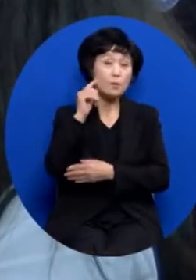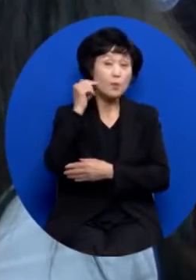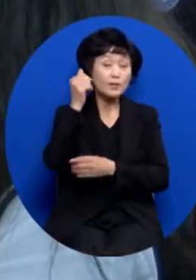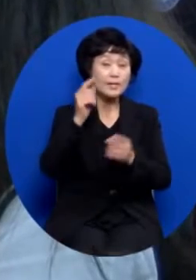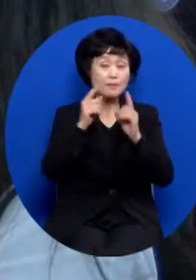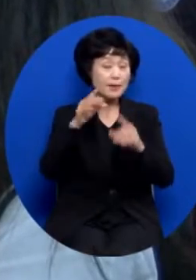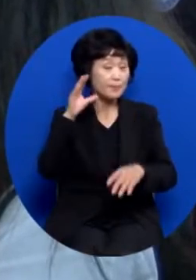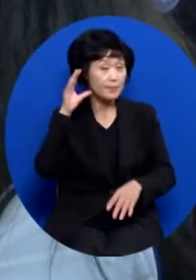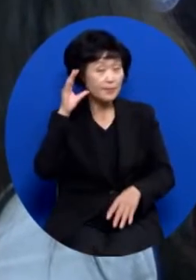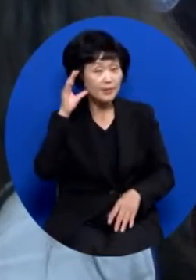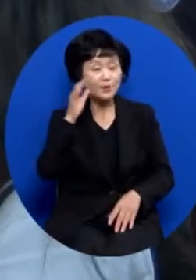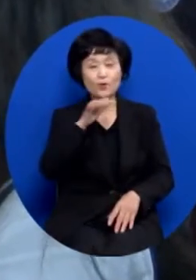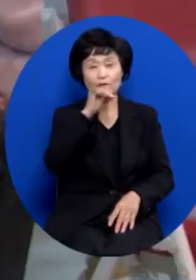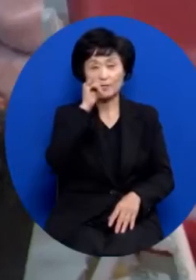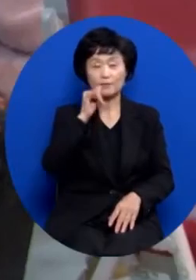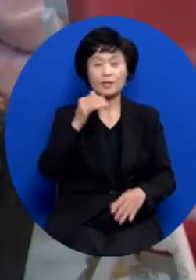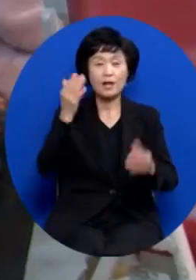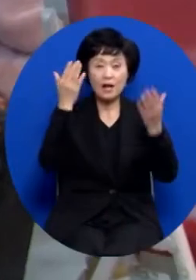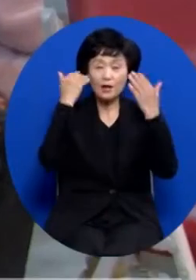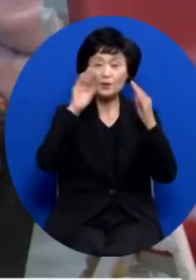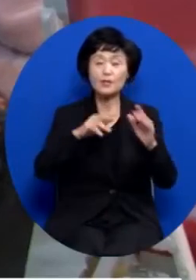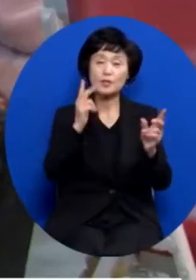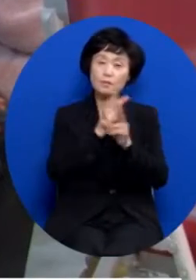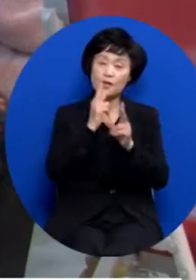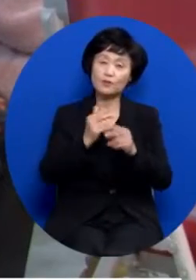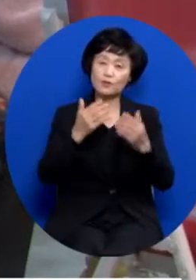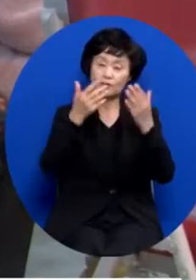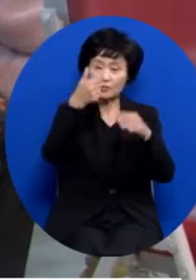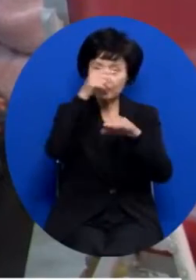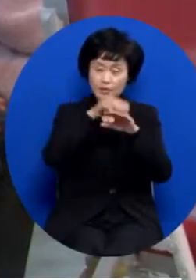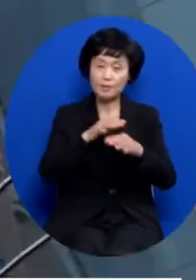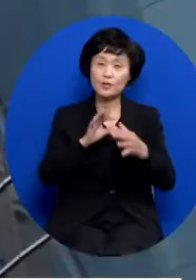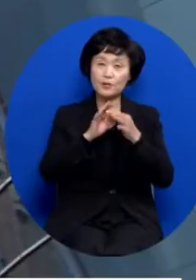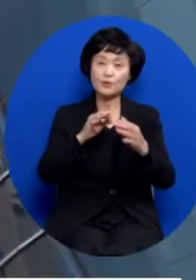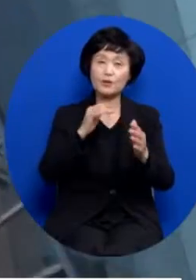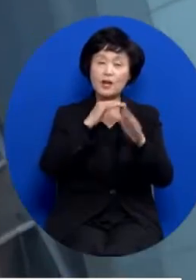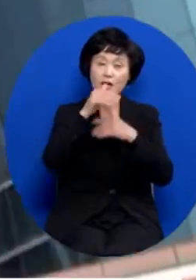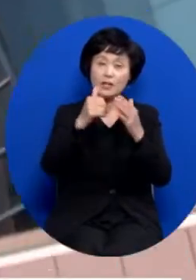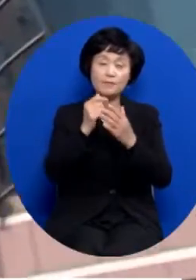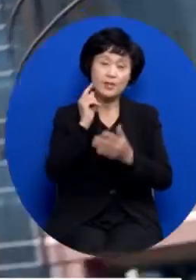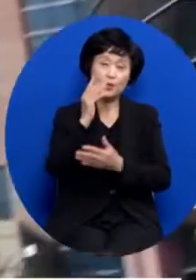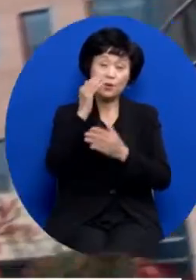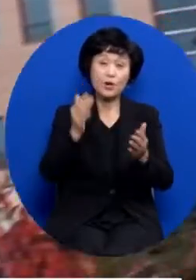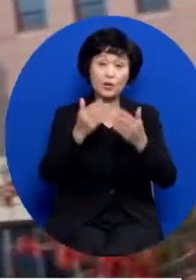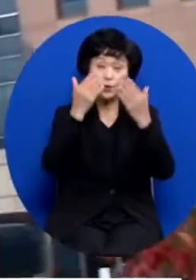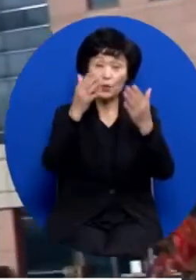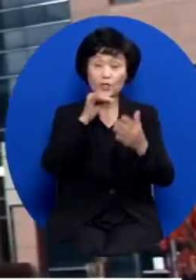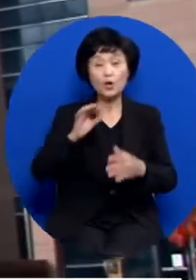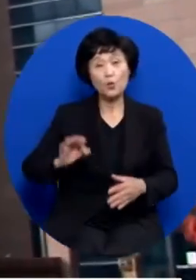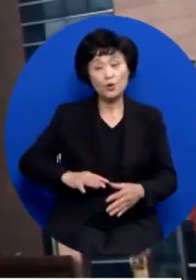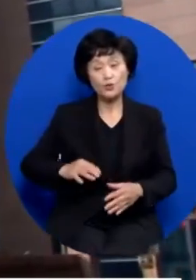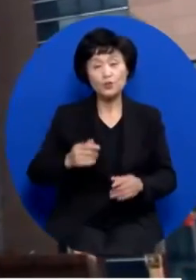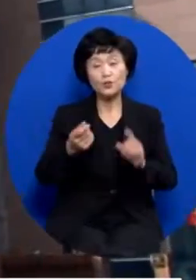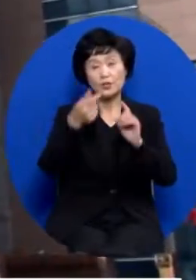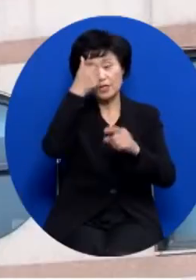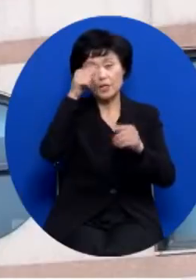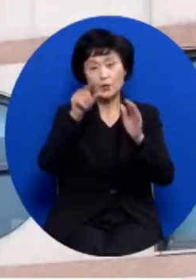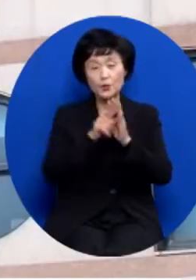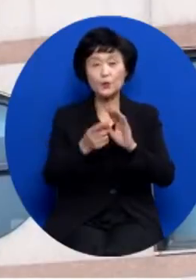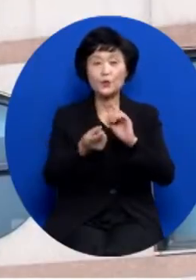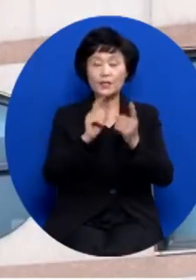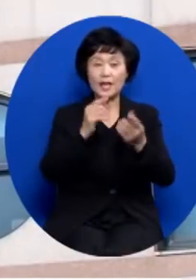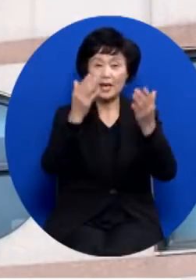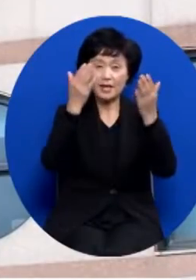기울입니다. 학교에서 매주 드리는 예배를 통해 하나님께 영광을 돌리는 이곳은 원주의 기독교 대안학교 영광